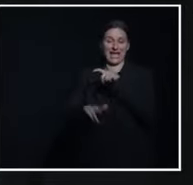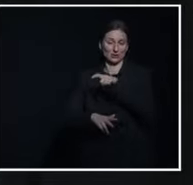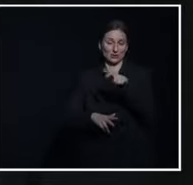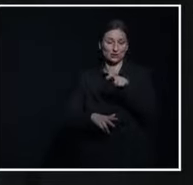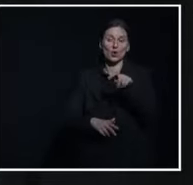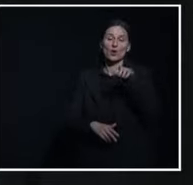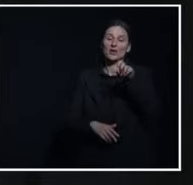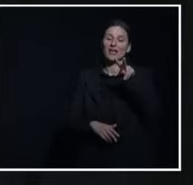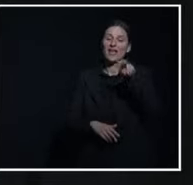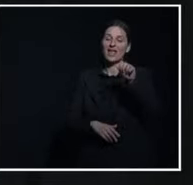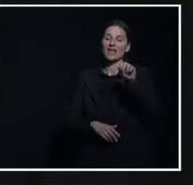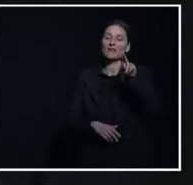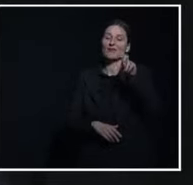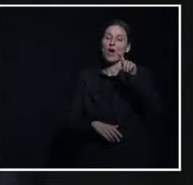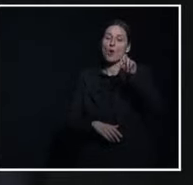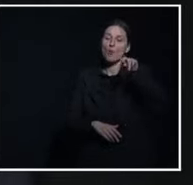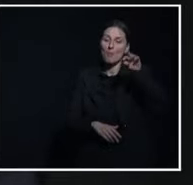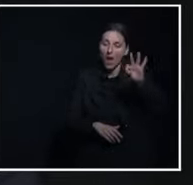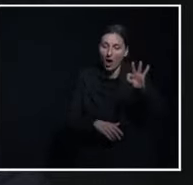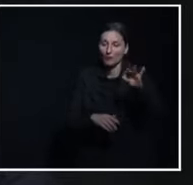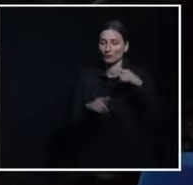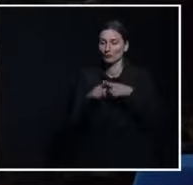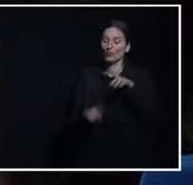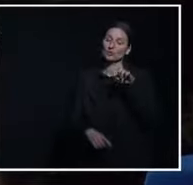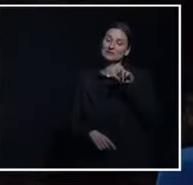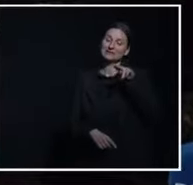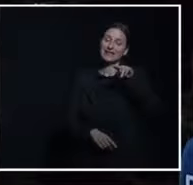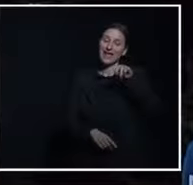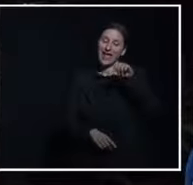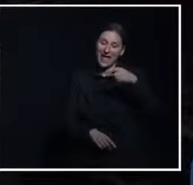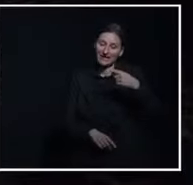Herzlich willkommen, schön, dass Sie da sind.